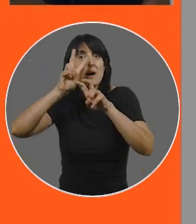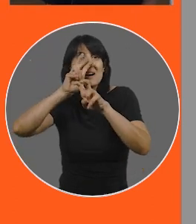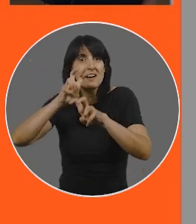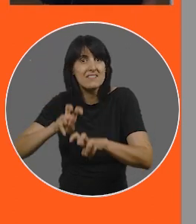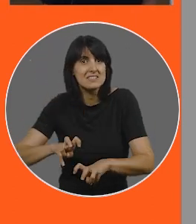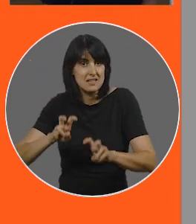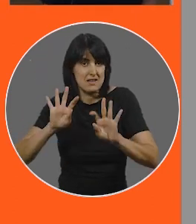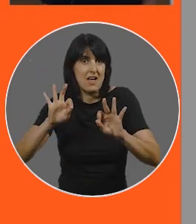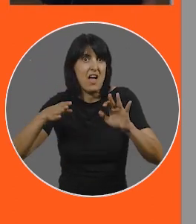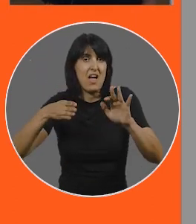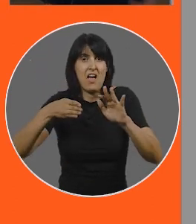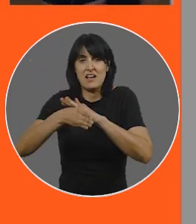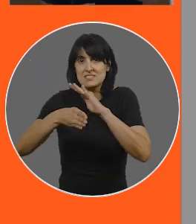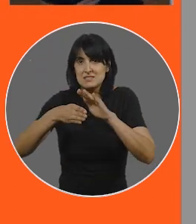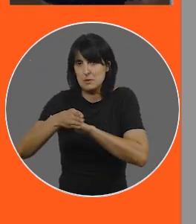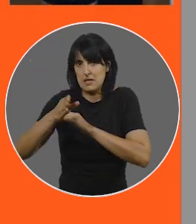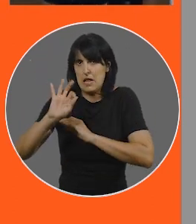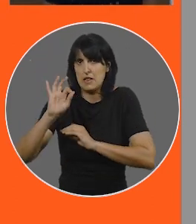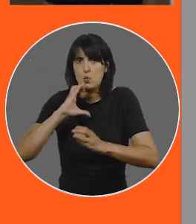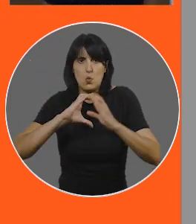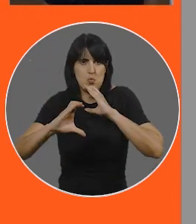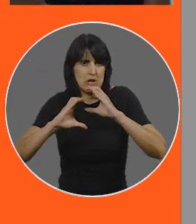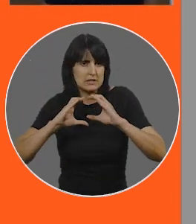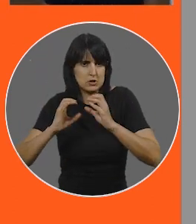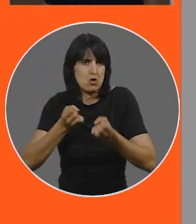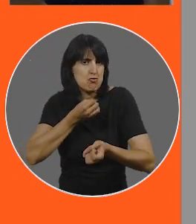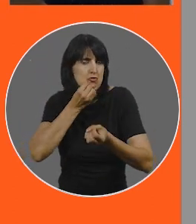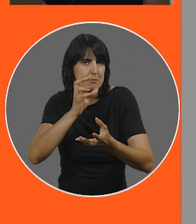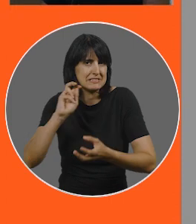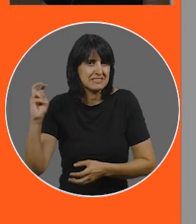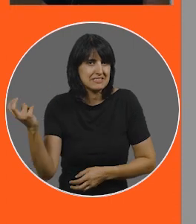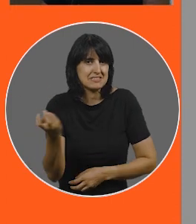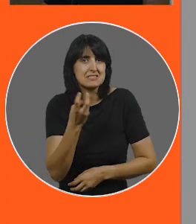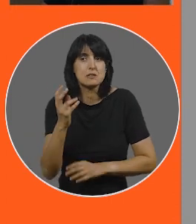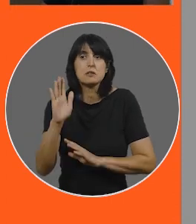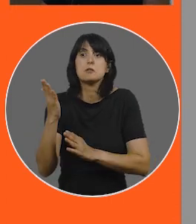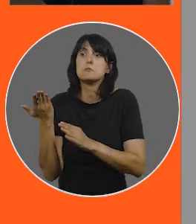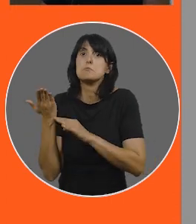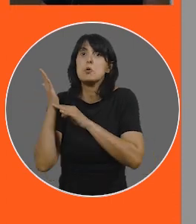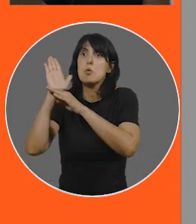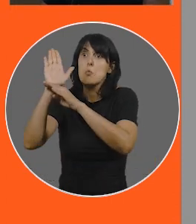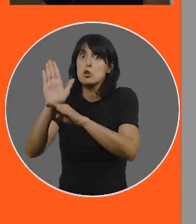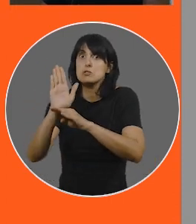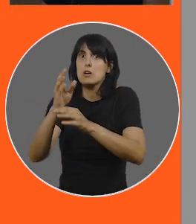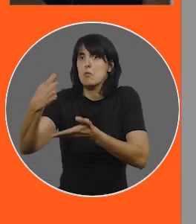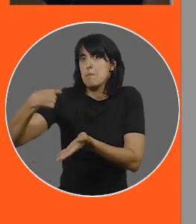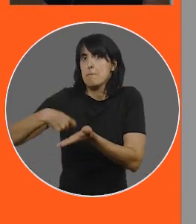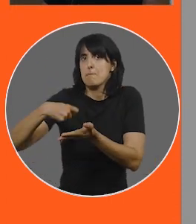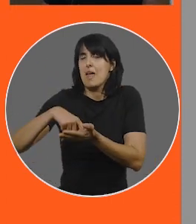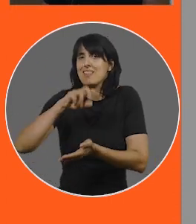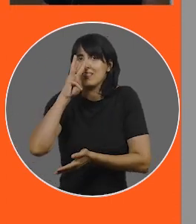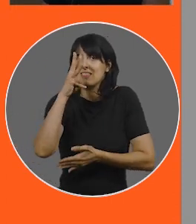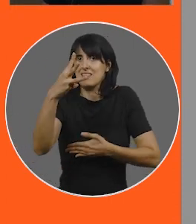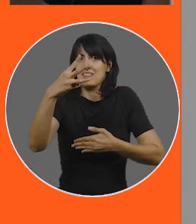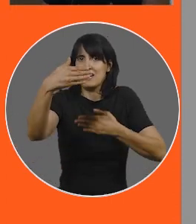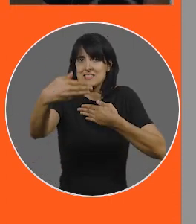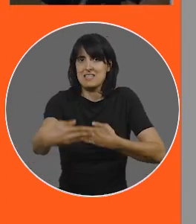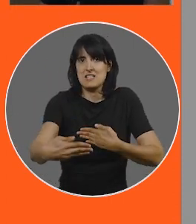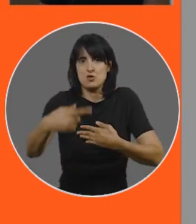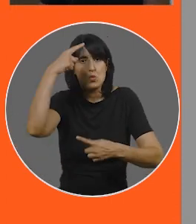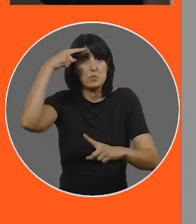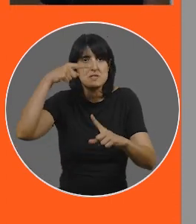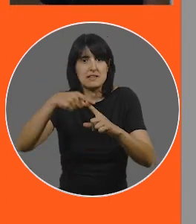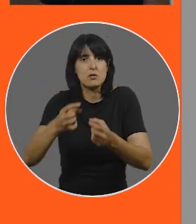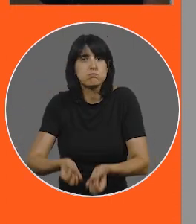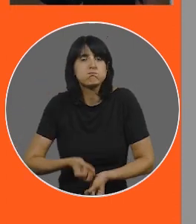a la informació i la comunicació, des de perspectives diferents, vam fer una proposta i ens han donat finançament per 3 anys per fer